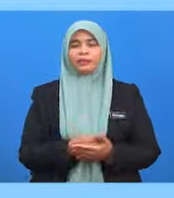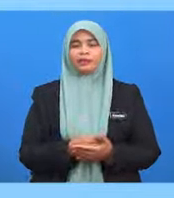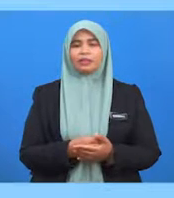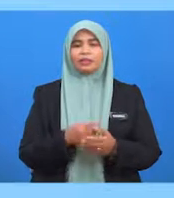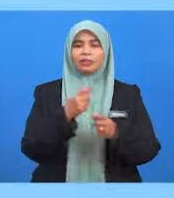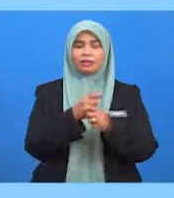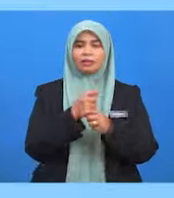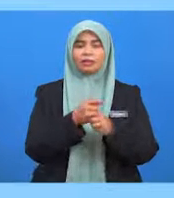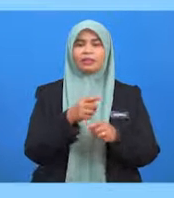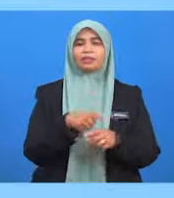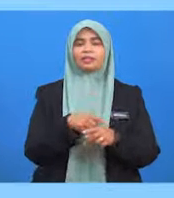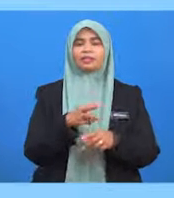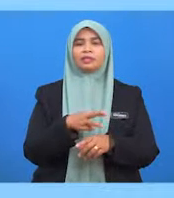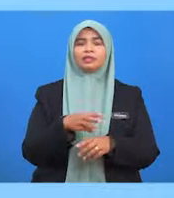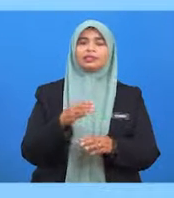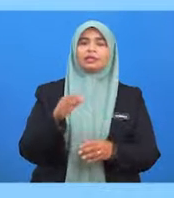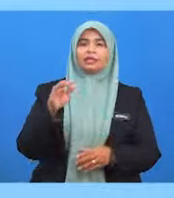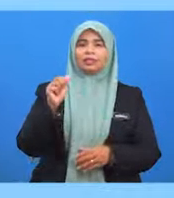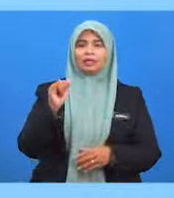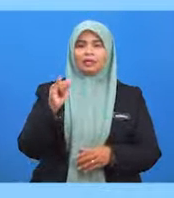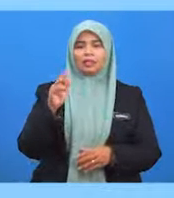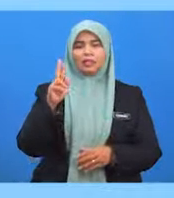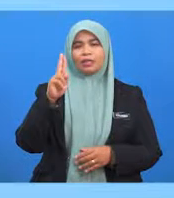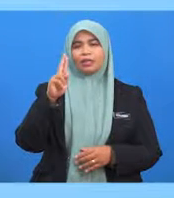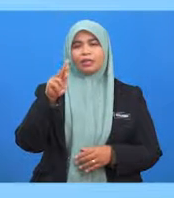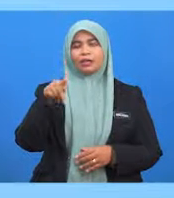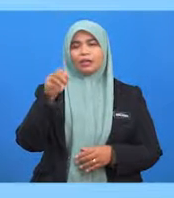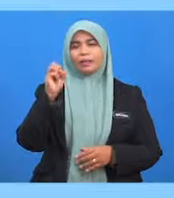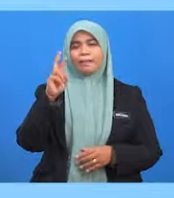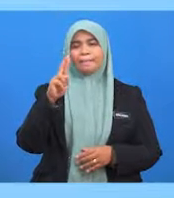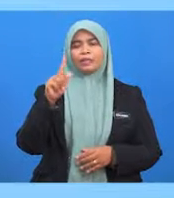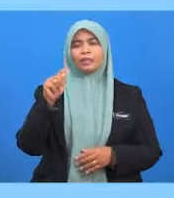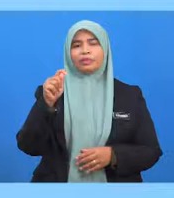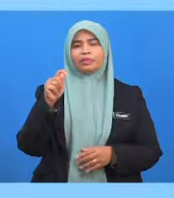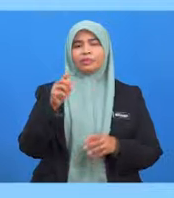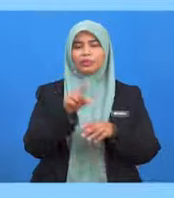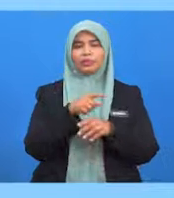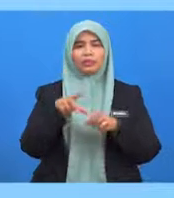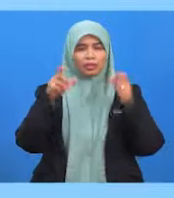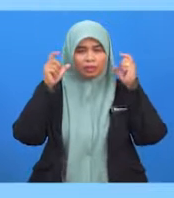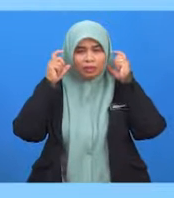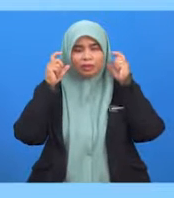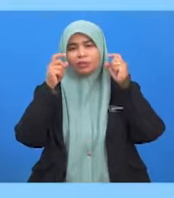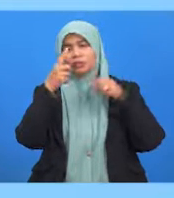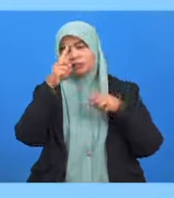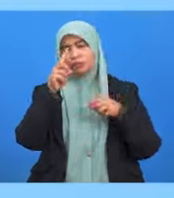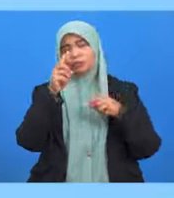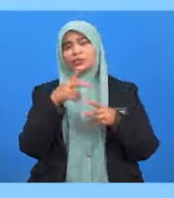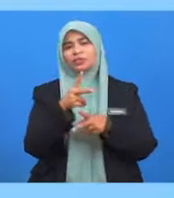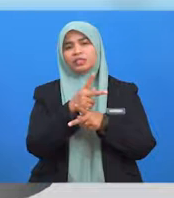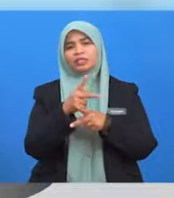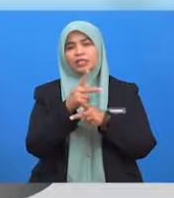Petugas di landasan kapal terbang menggunakan pelindung telinga untuk